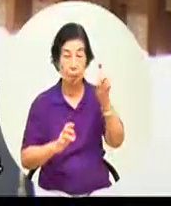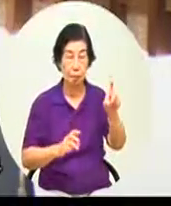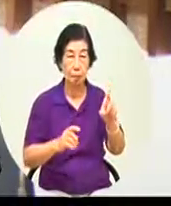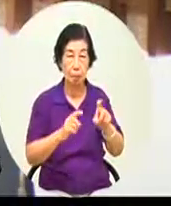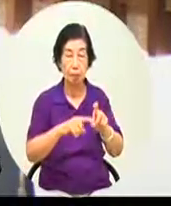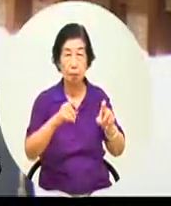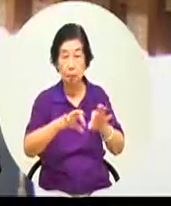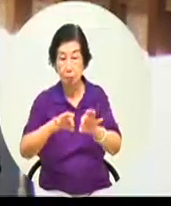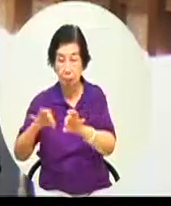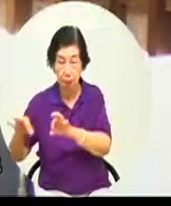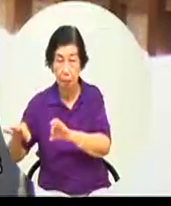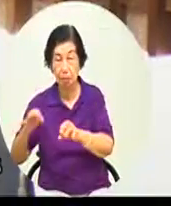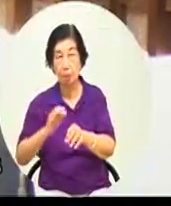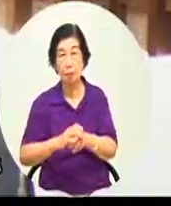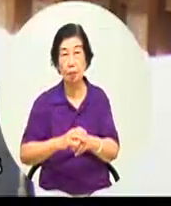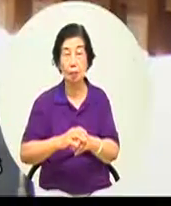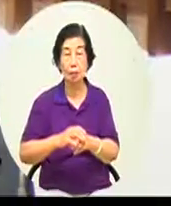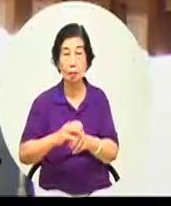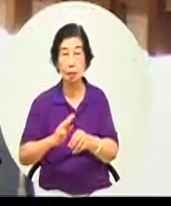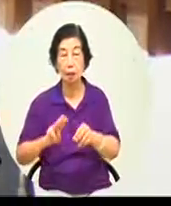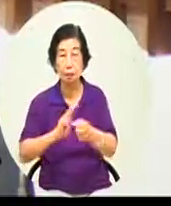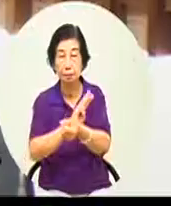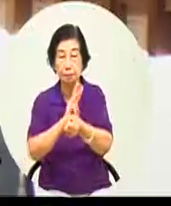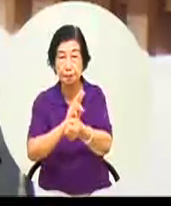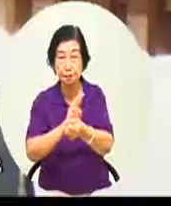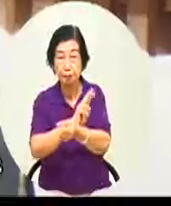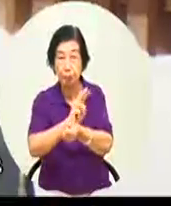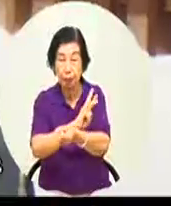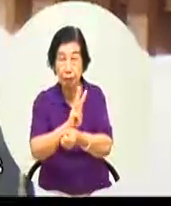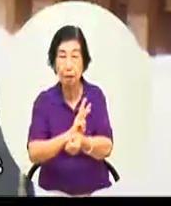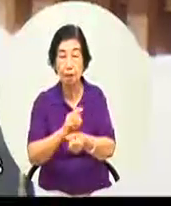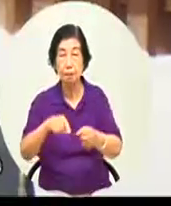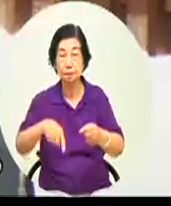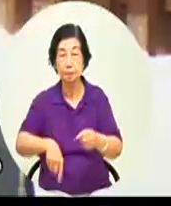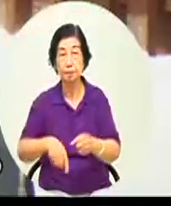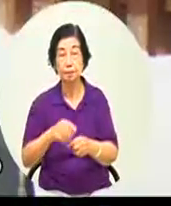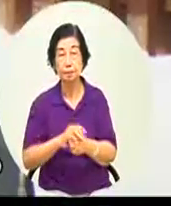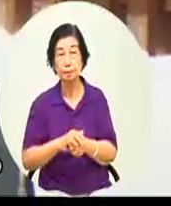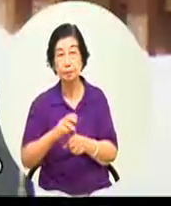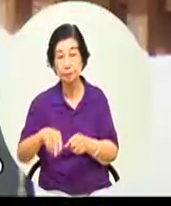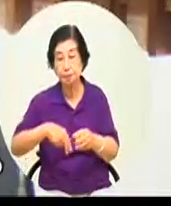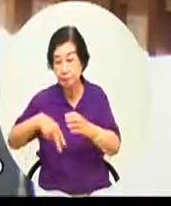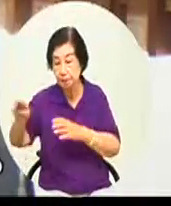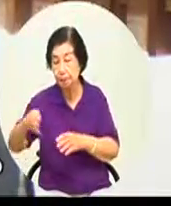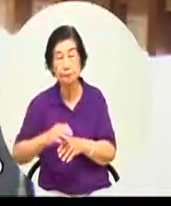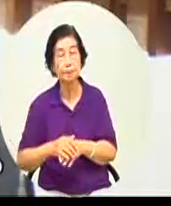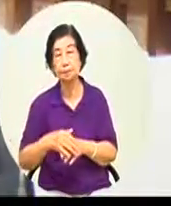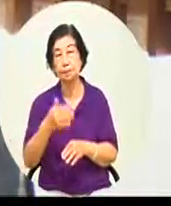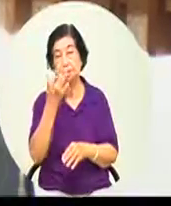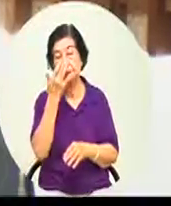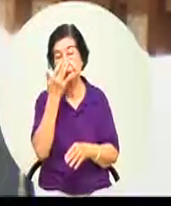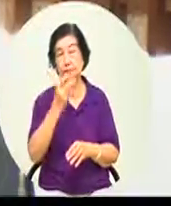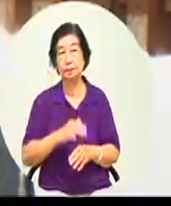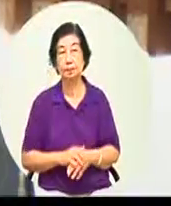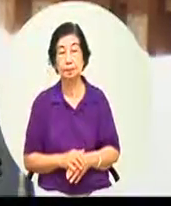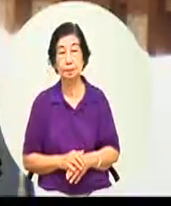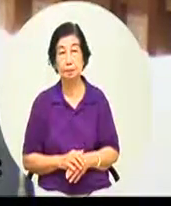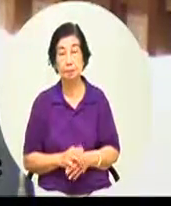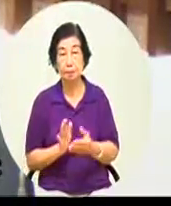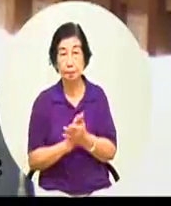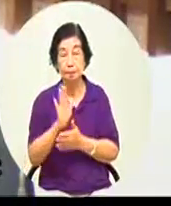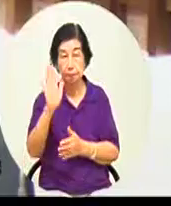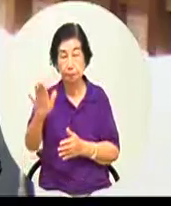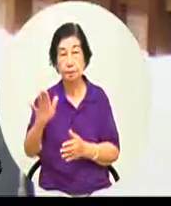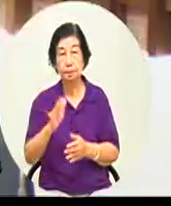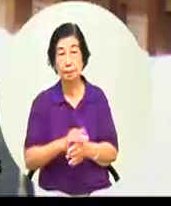光山隧道吼不以行驶快速啦，啊，所以根本就行不通的啦哈、啊。那么是不是为着将来